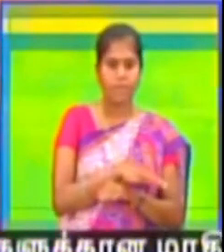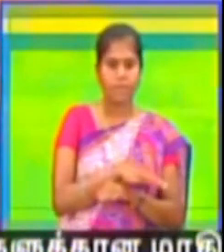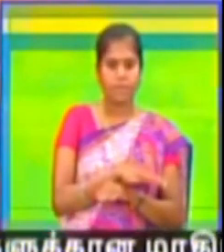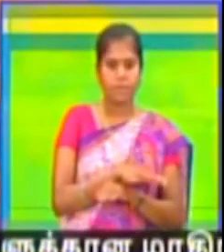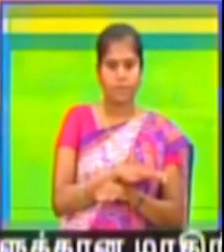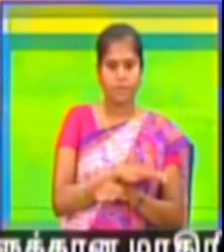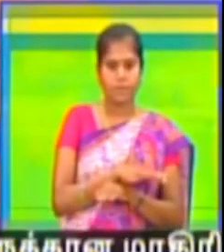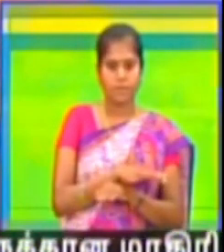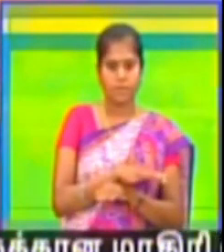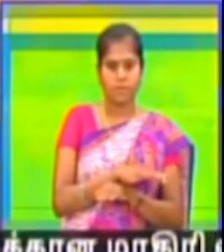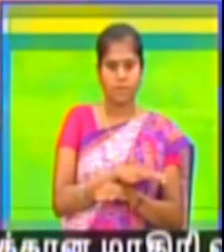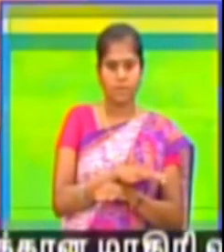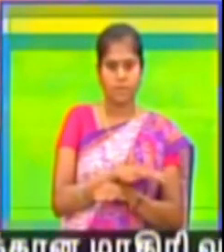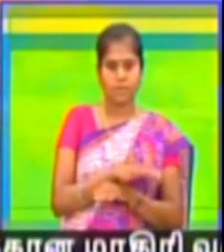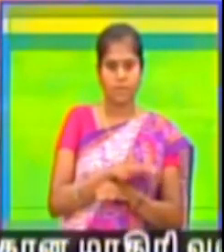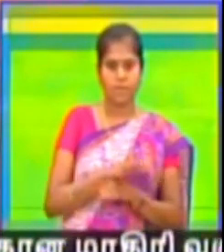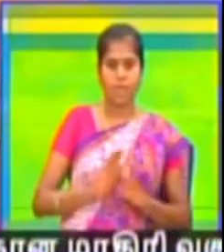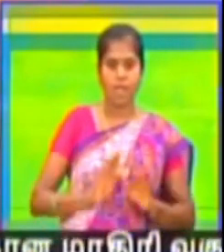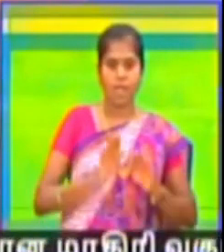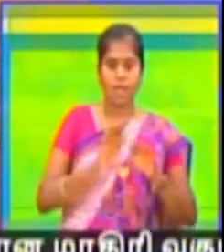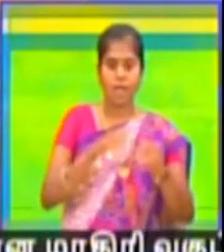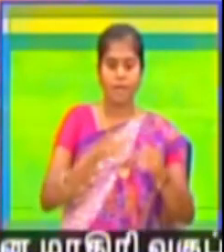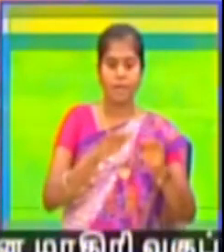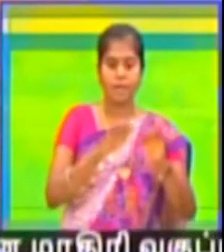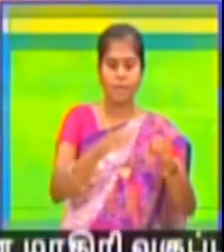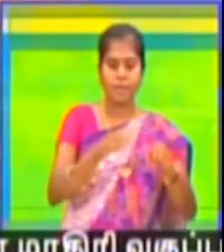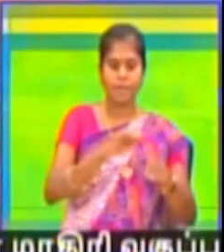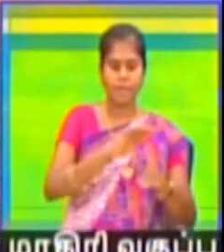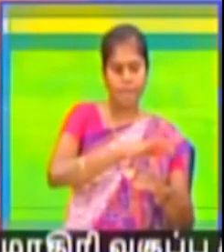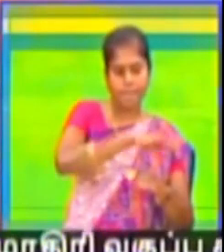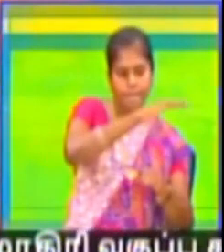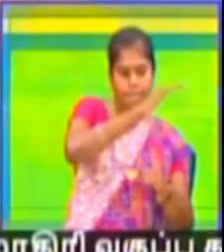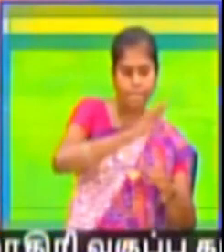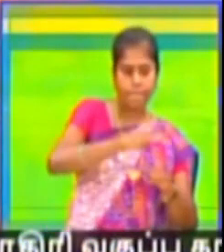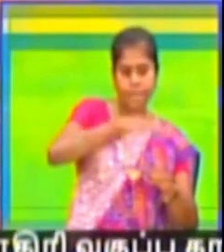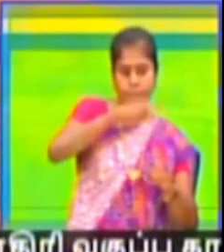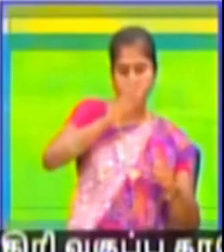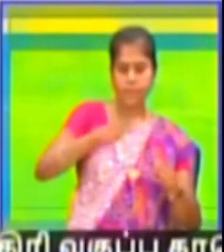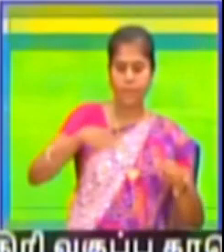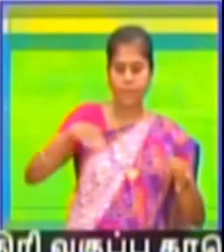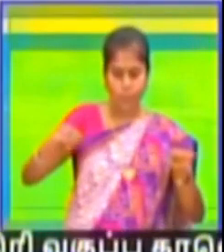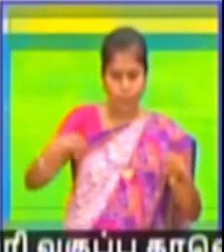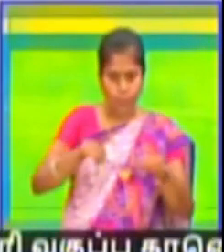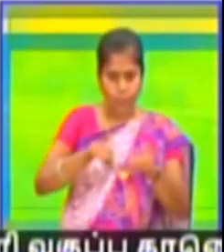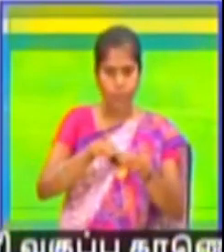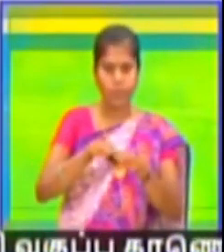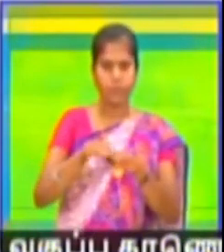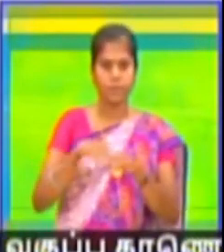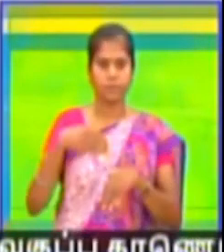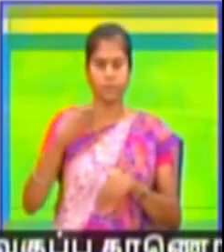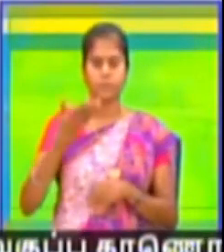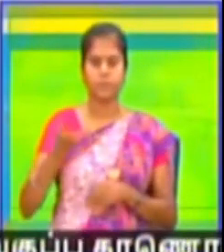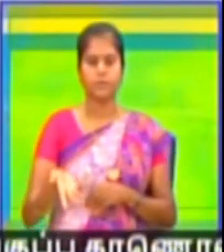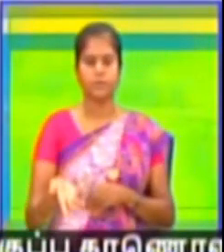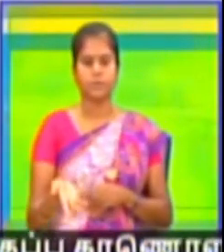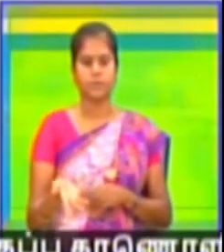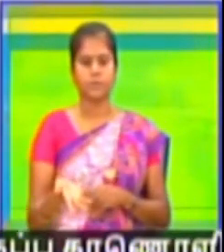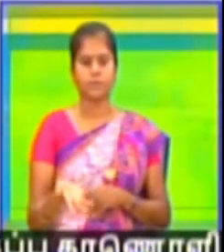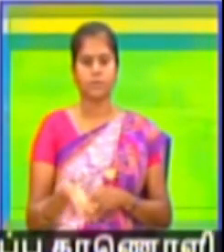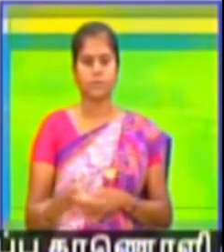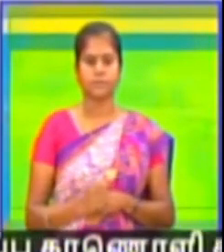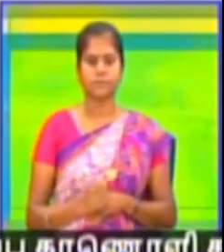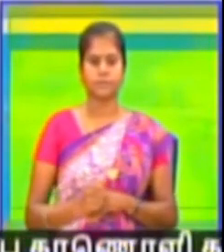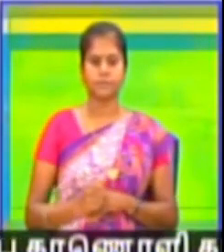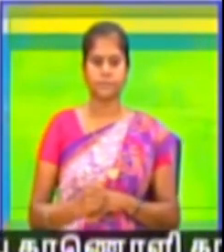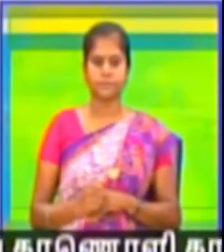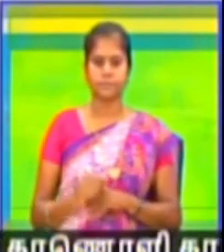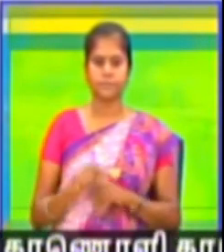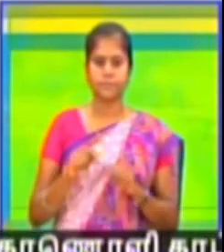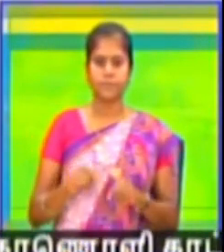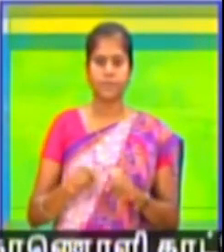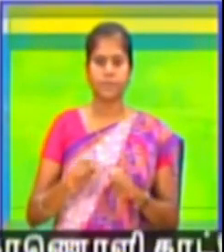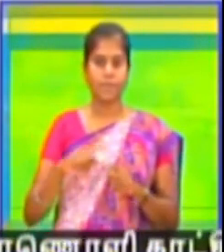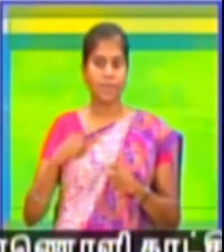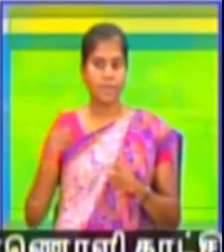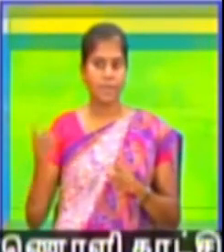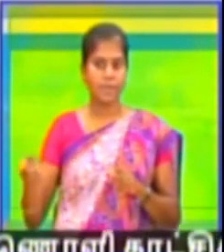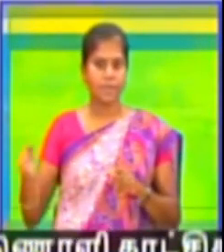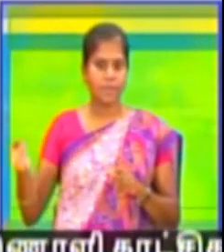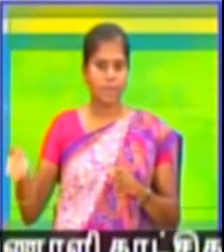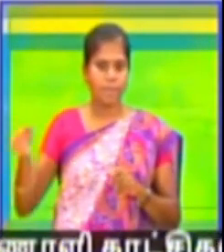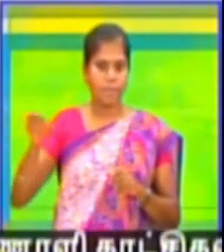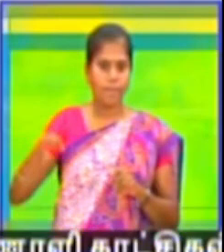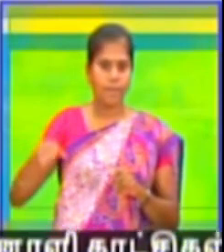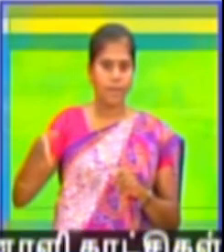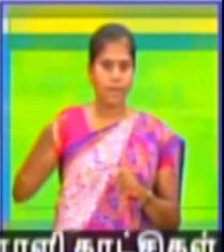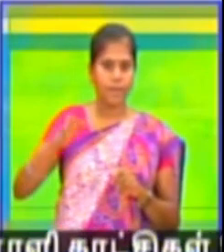இருக்கிறத கடற்கரை மலைத்தொடர் அப்படின்னு குறிப்பிடுறாங்க. இந்த கிழக்கே இருக்கக்கூடிய ராக்கி மலைத்தொடரையும்